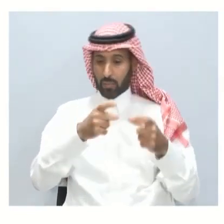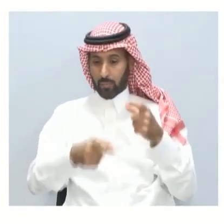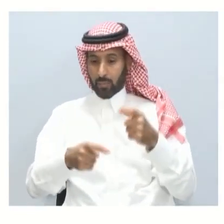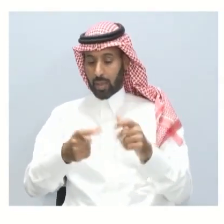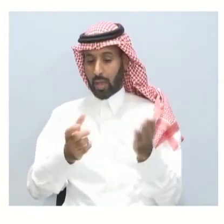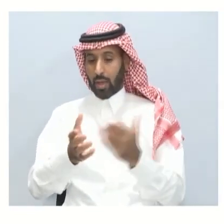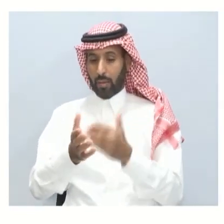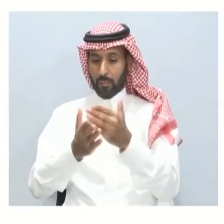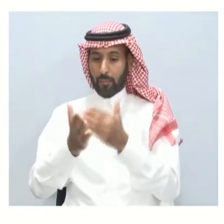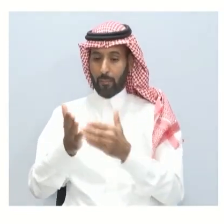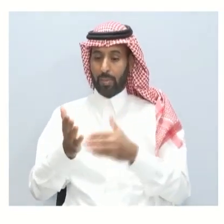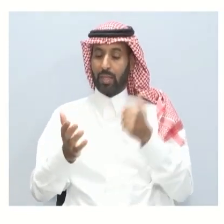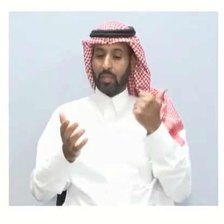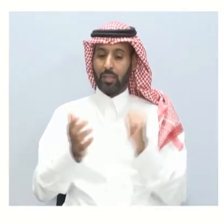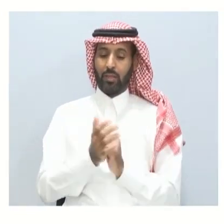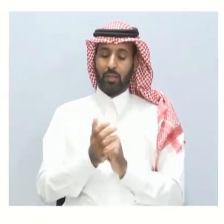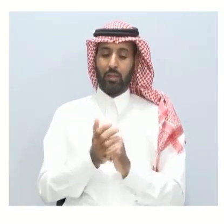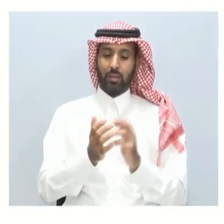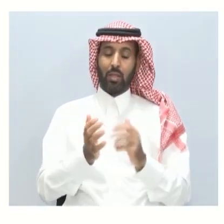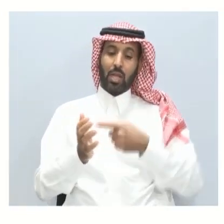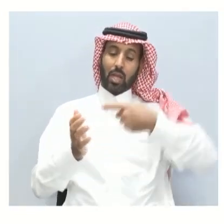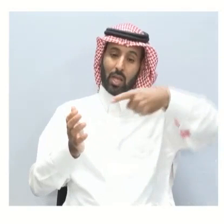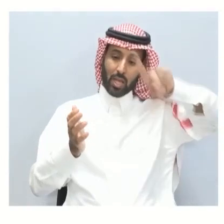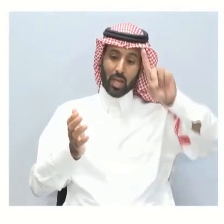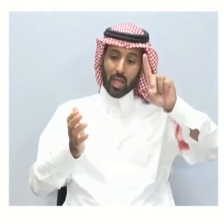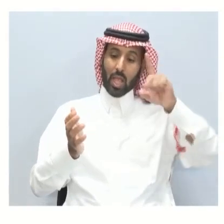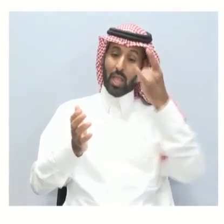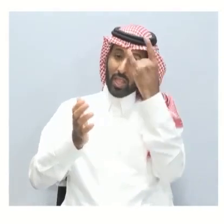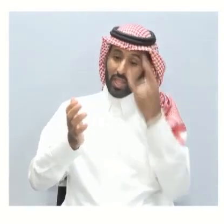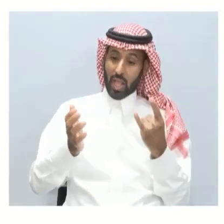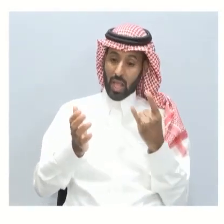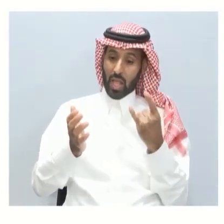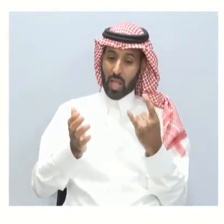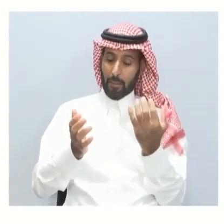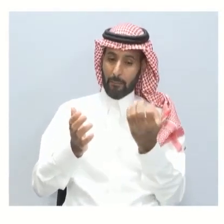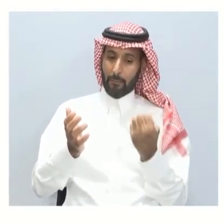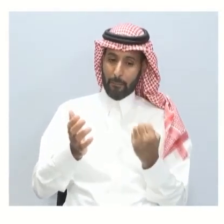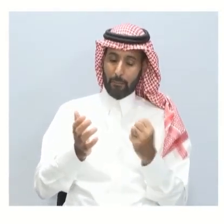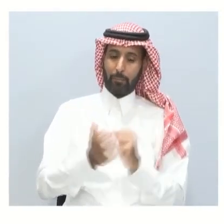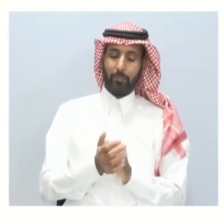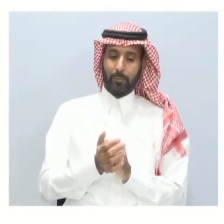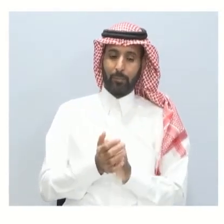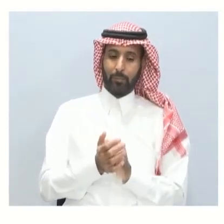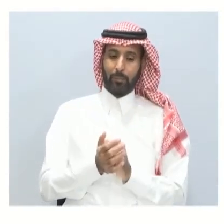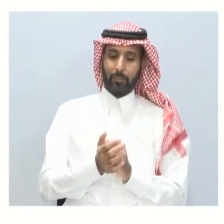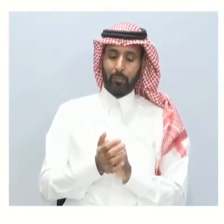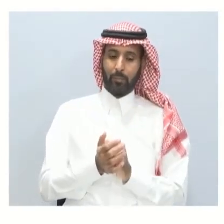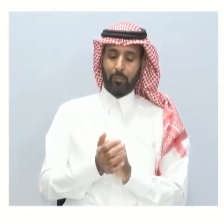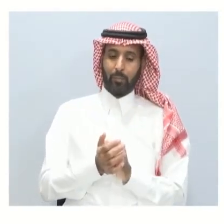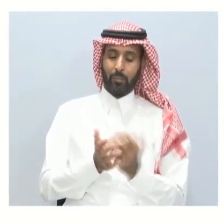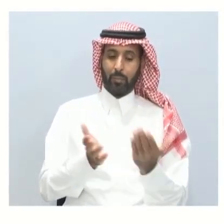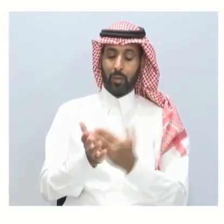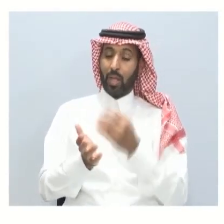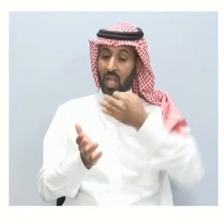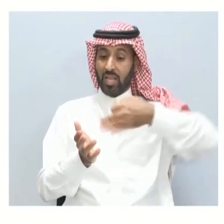واحد اثنين ثلاثه اربعه خمسه سته الدين يستوعب عشره واحد اثنان ثلاثه اربعه خمسه سته سبعه ثمانيه تسعه عشره